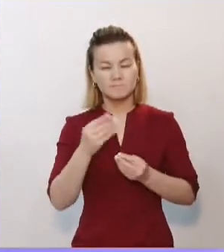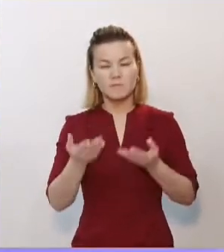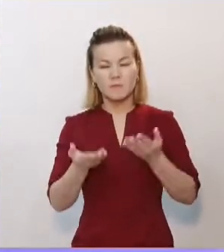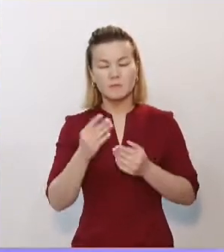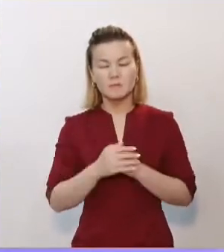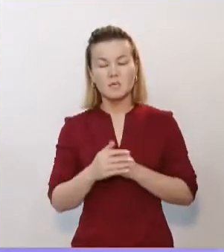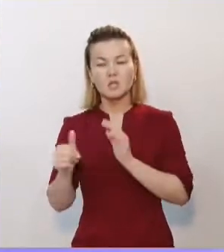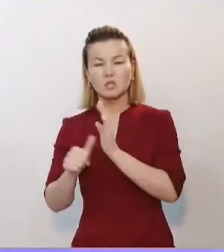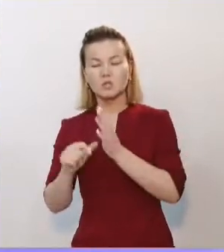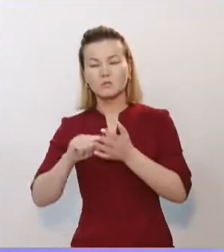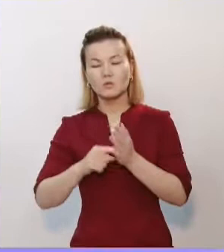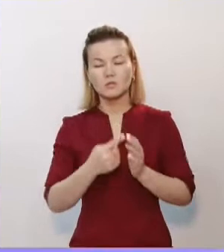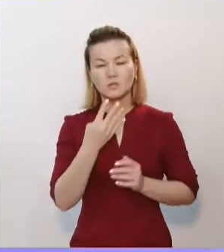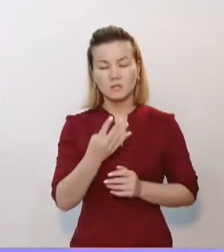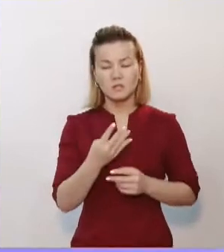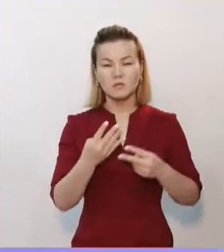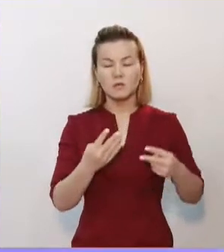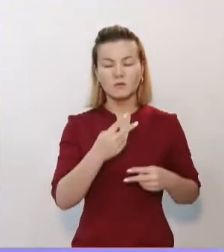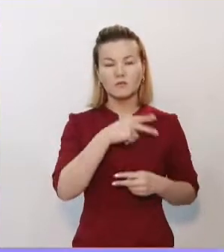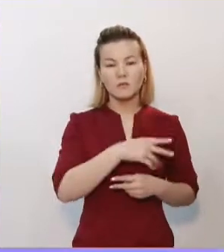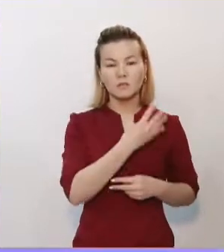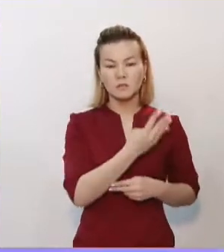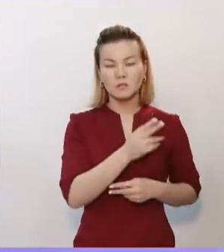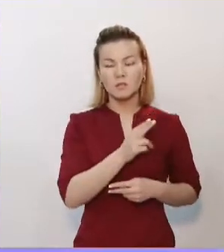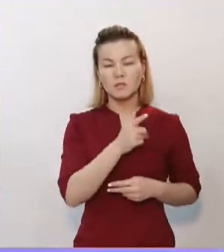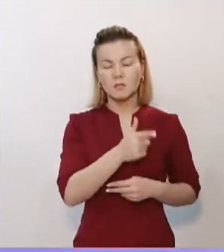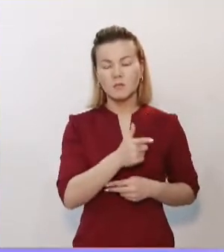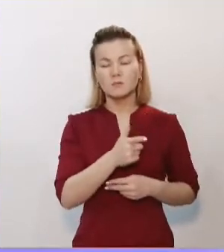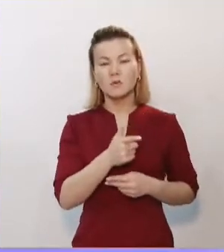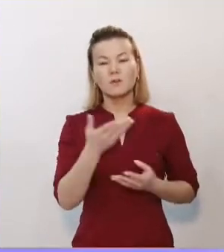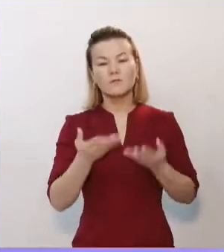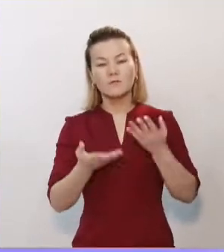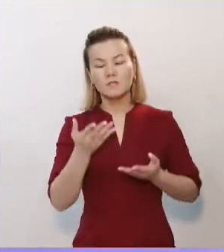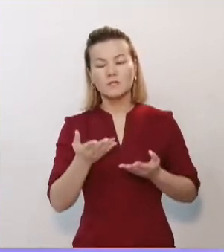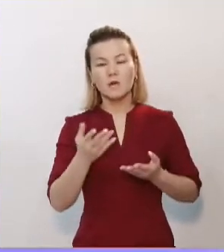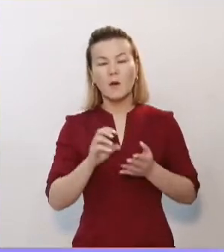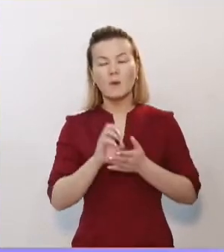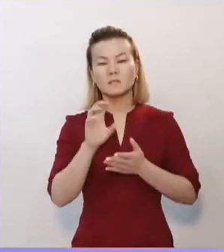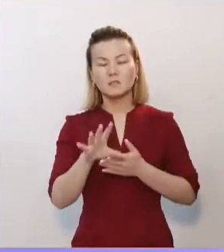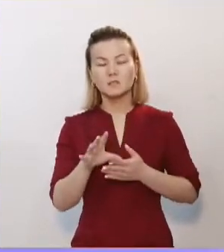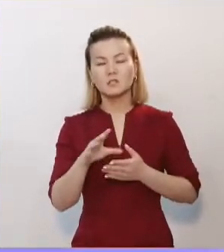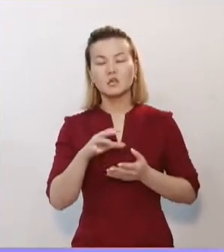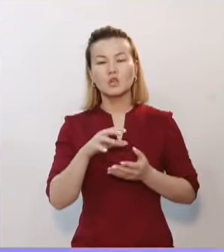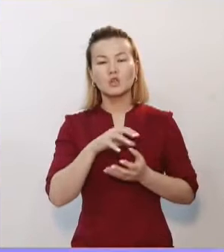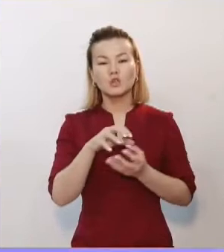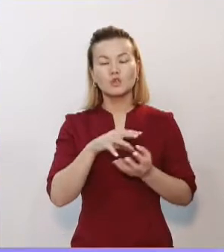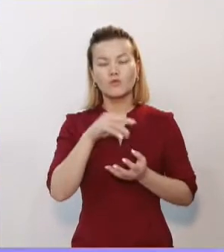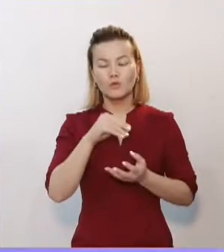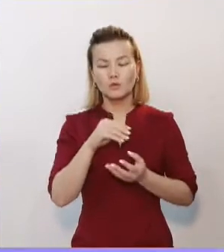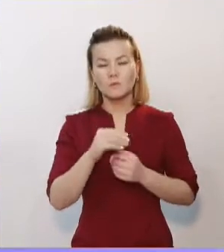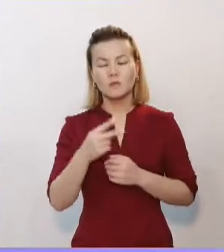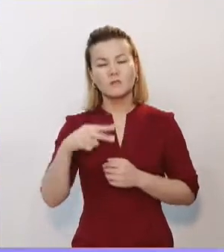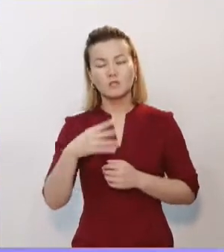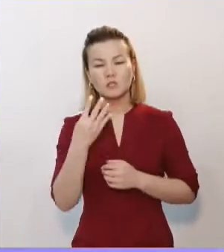4 равно 24 килограмма весят посылки с фруктами. Запишите ответ.